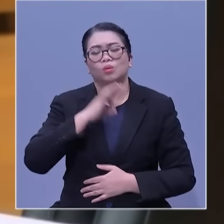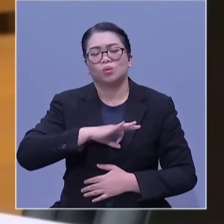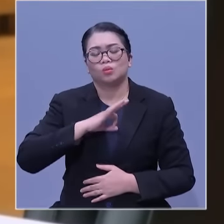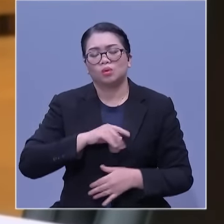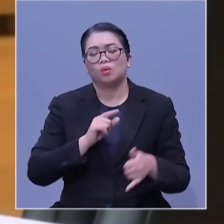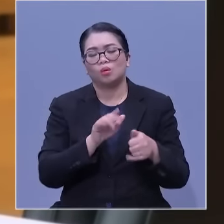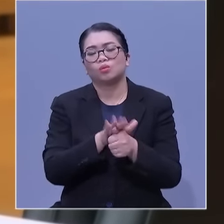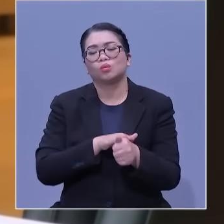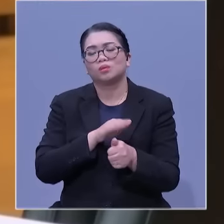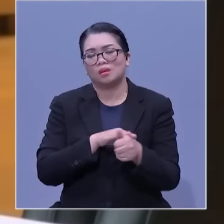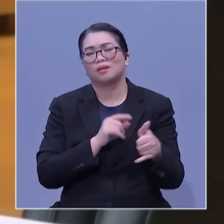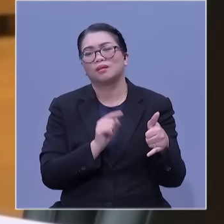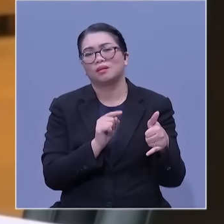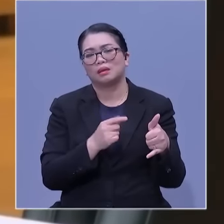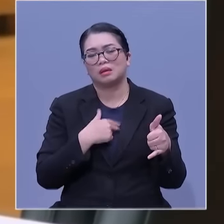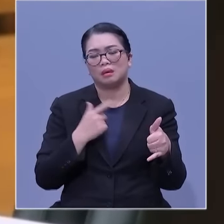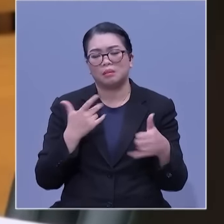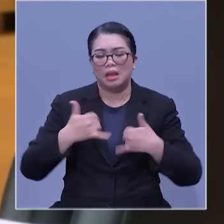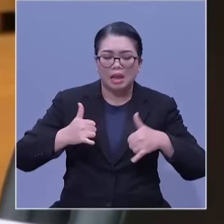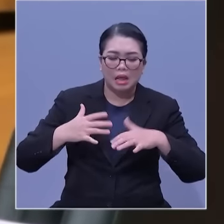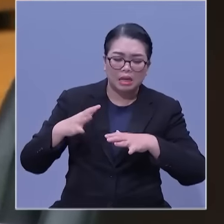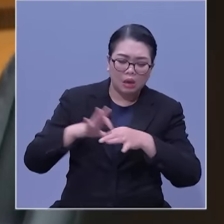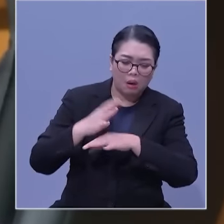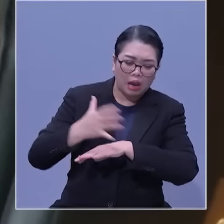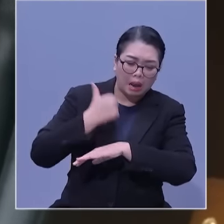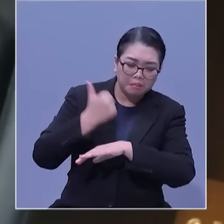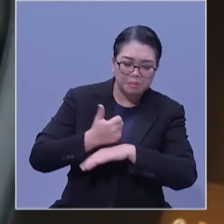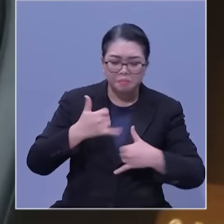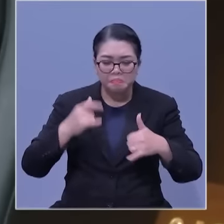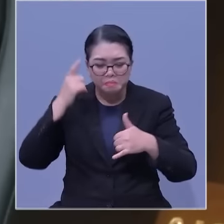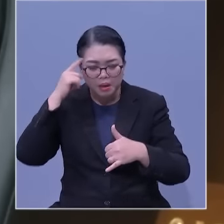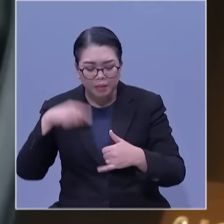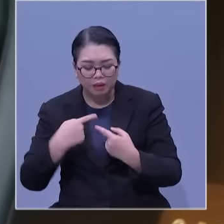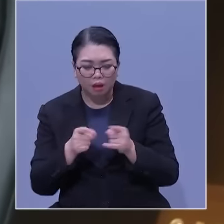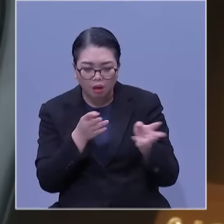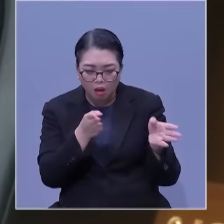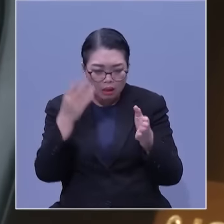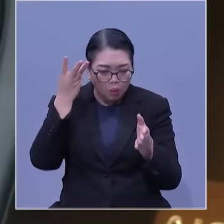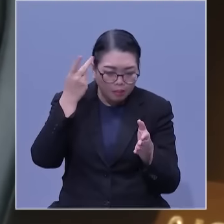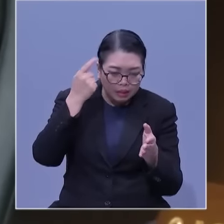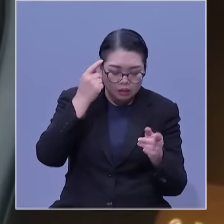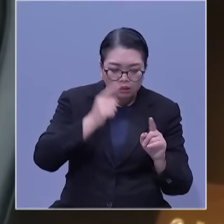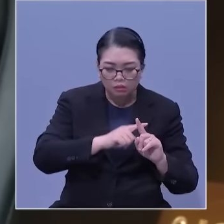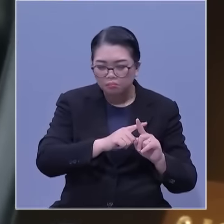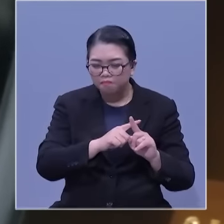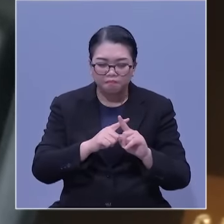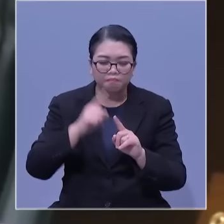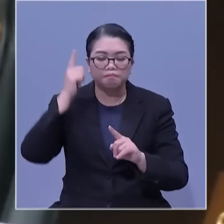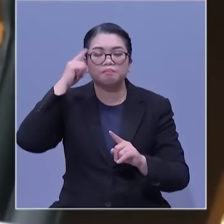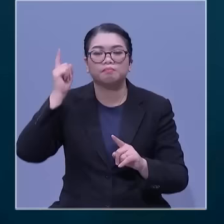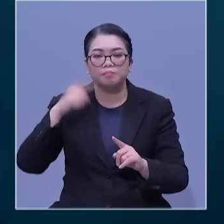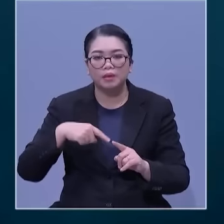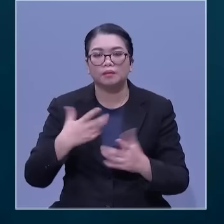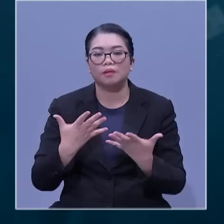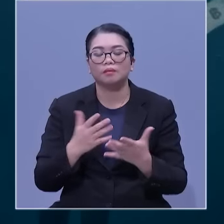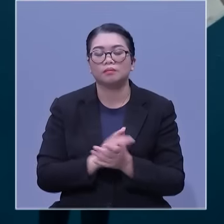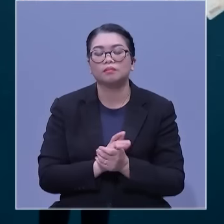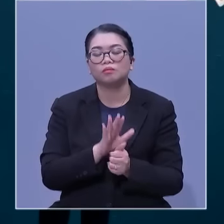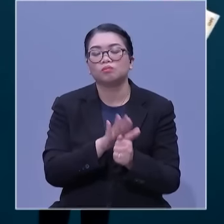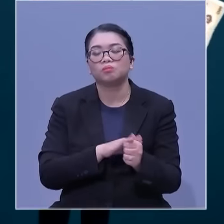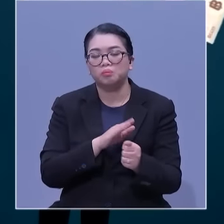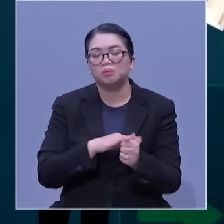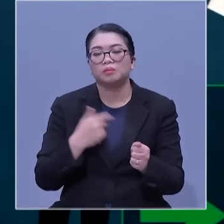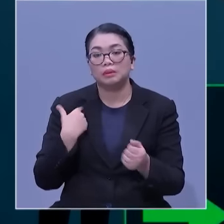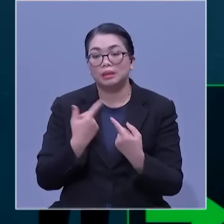ใจคุณเศรษฐาเหมือนกันที่ไม่เคยมาเล่นการเมืองมาก่อนก็เลยมีการผิดพลาดอยู่ในหลายจุดเลยนะคะพร้อมกันนี้ยังบอกว่า